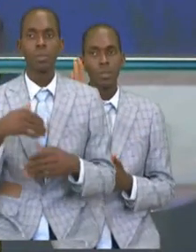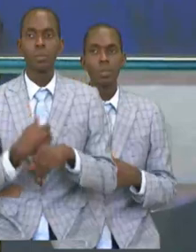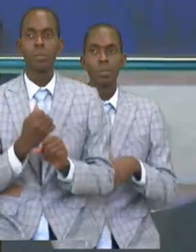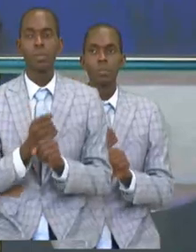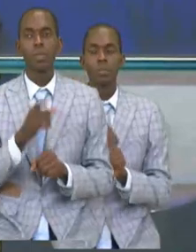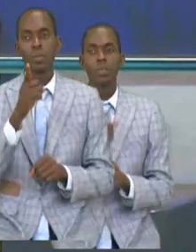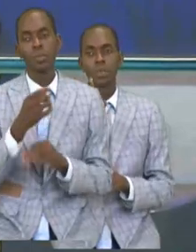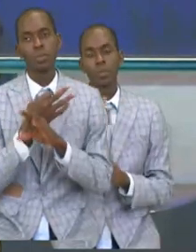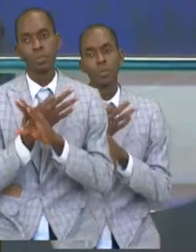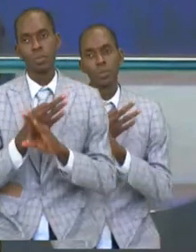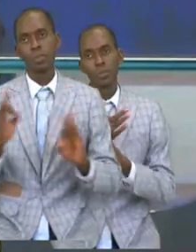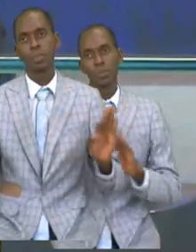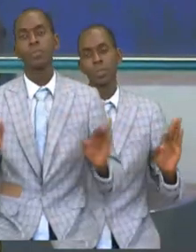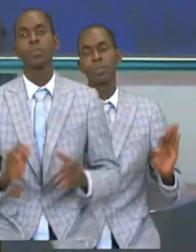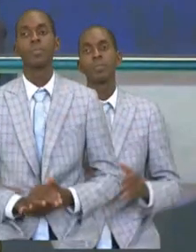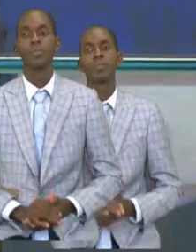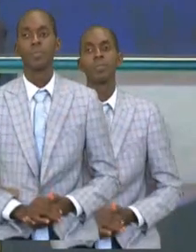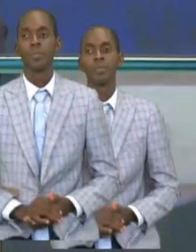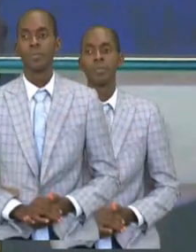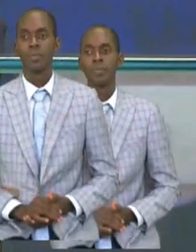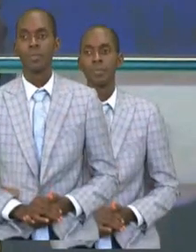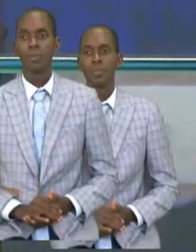vérité vous affranchira.